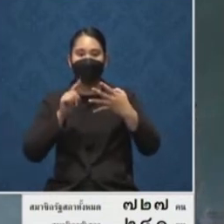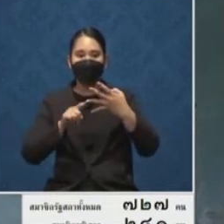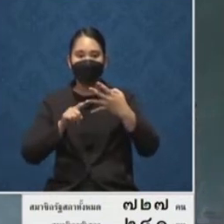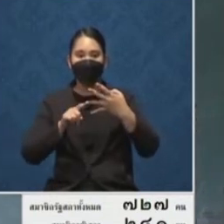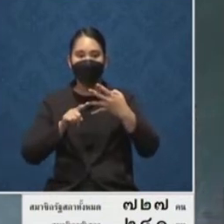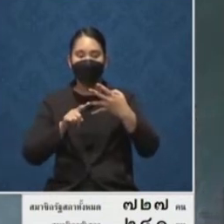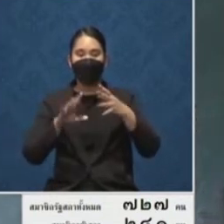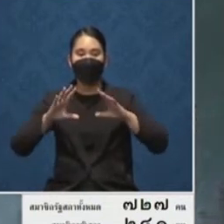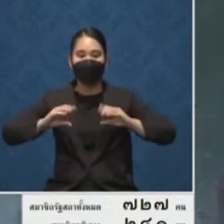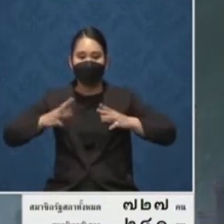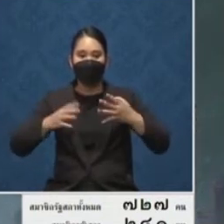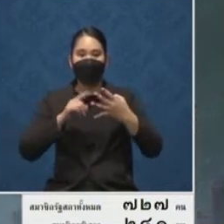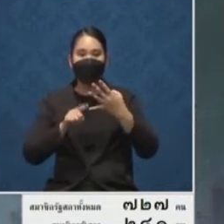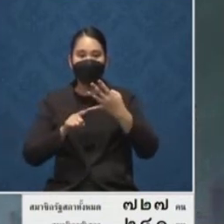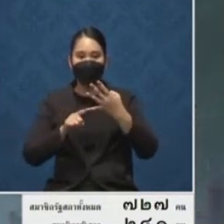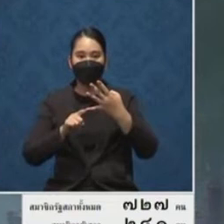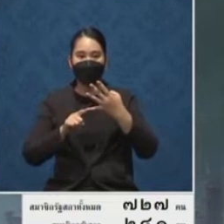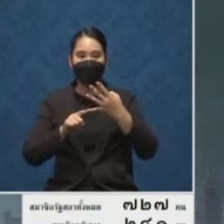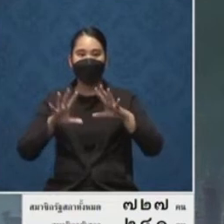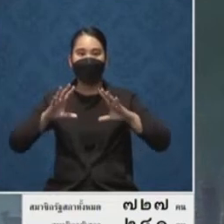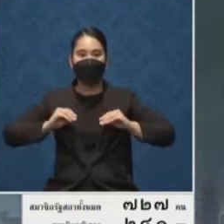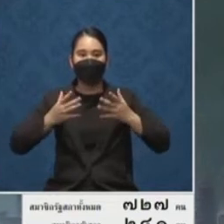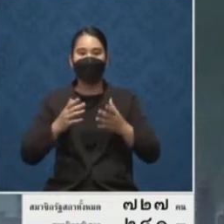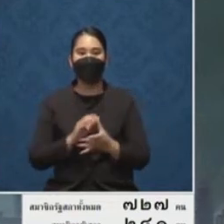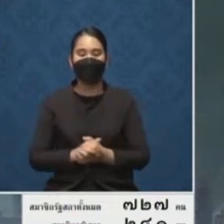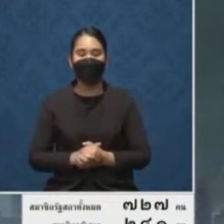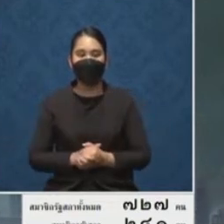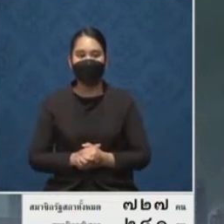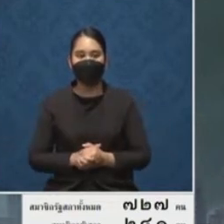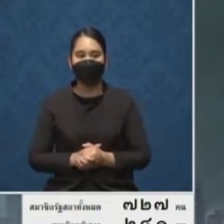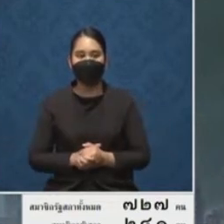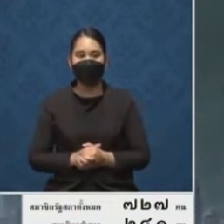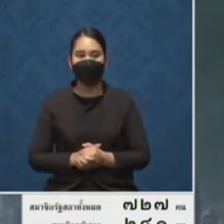การ3ไม่รับหลักการและ4ไม่รับหลักการครับ